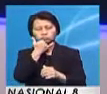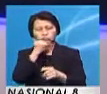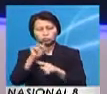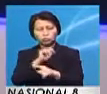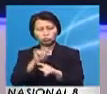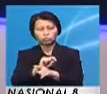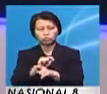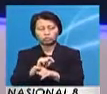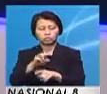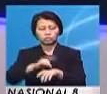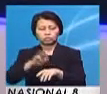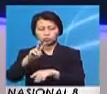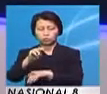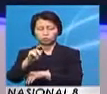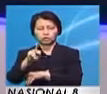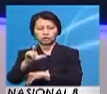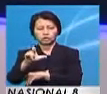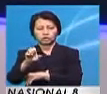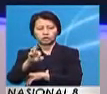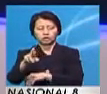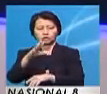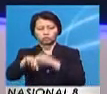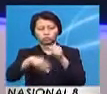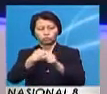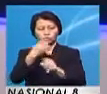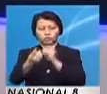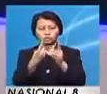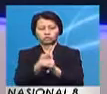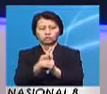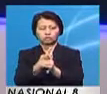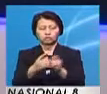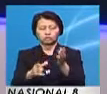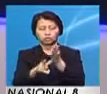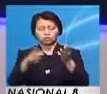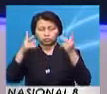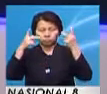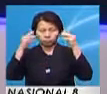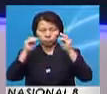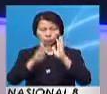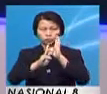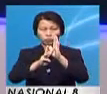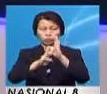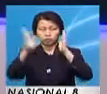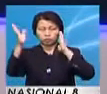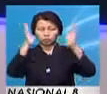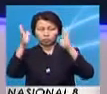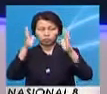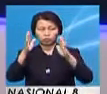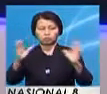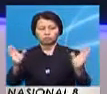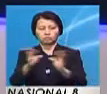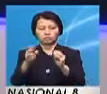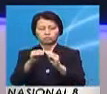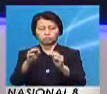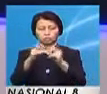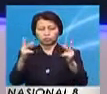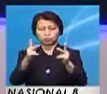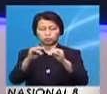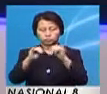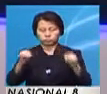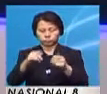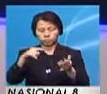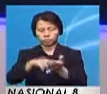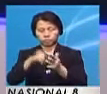senjata nuklear di seluruh dunia. Timbalan Perdana Menteri Datuk Seri Dr. Ahmad Zahid Hamidi mewakili negara pada persidangan Khamis dan Jumaat